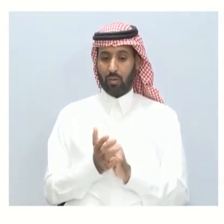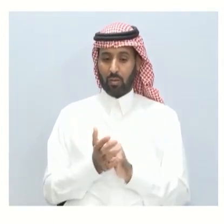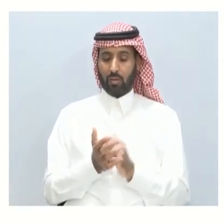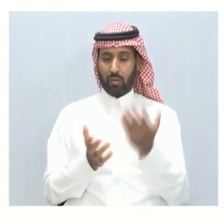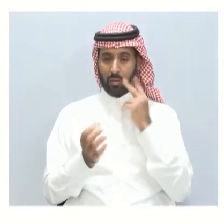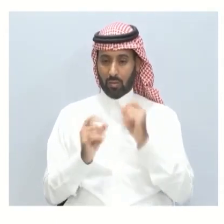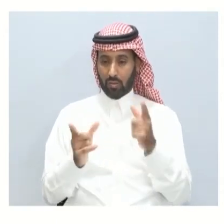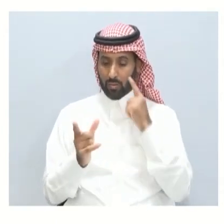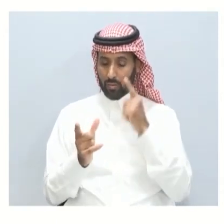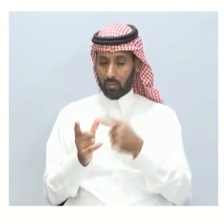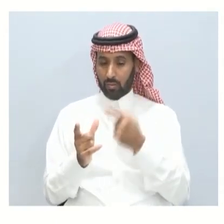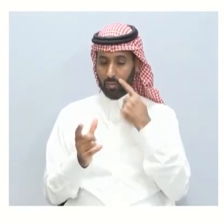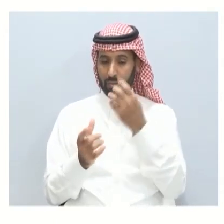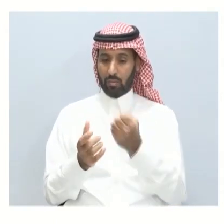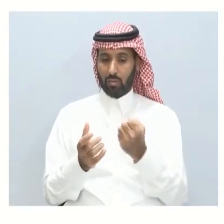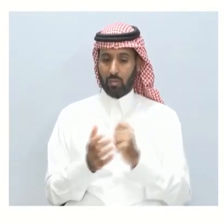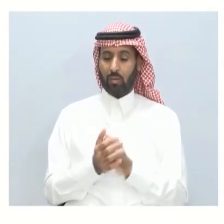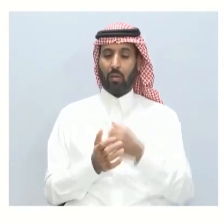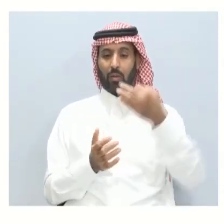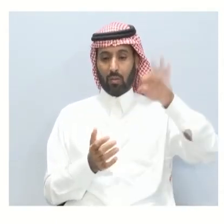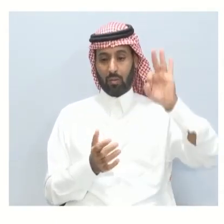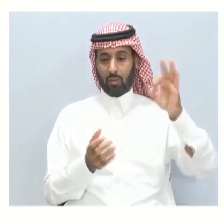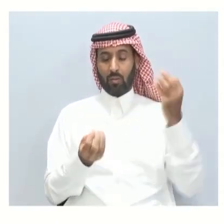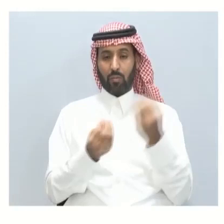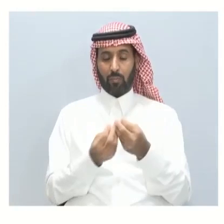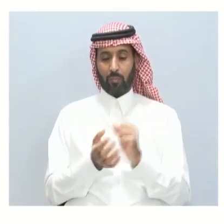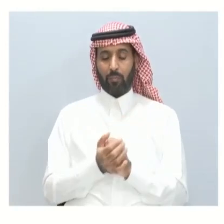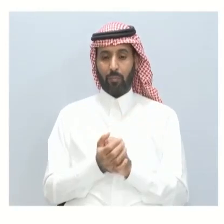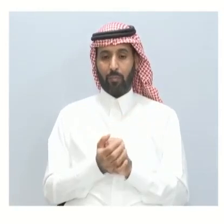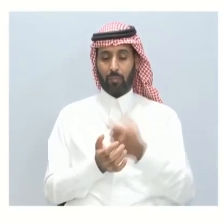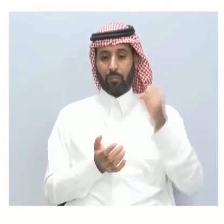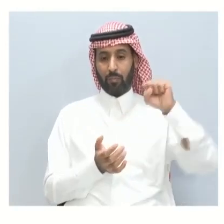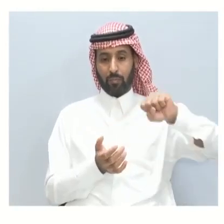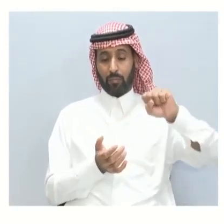لاحظ انه سيستوعب الاف معها اذن